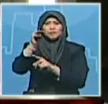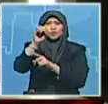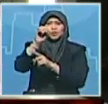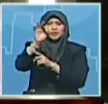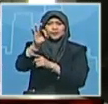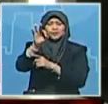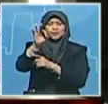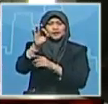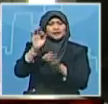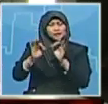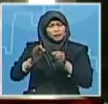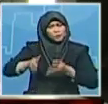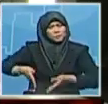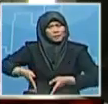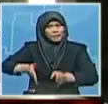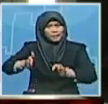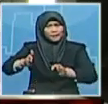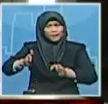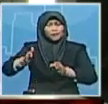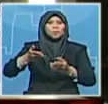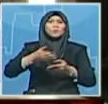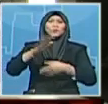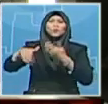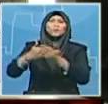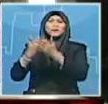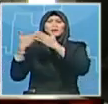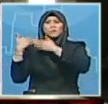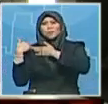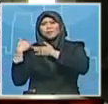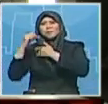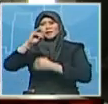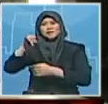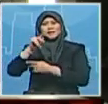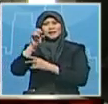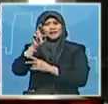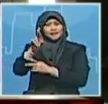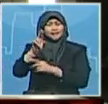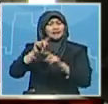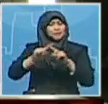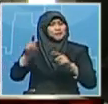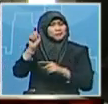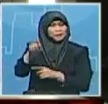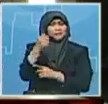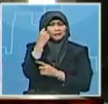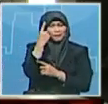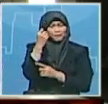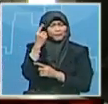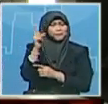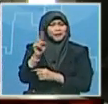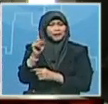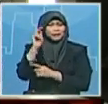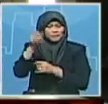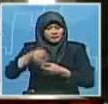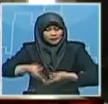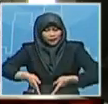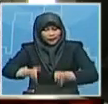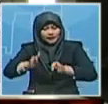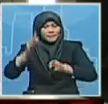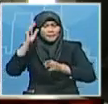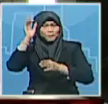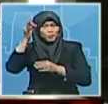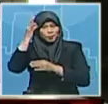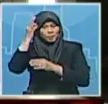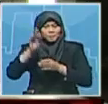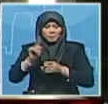ini, pantas saja rakyat nampak JKR, semua JKR. Biasalah, walhal biasalah ini ada harus dipahami soal di mana jalan persekutuan, negeri dan juga